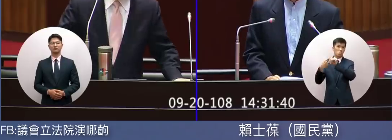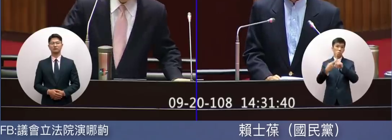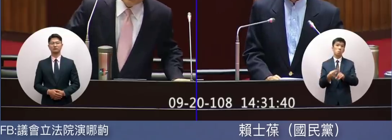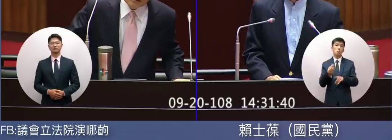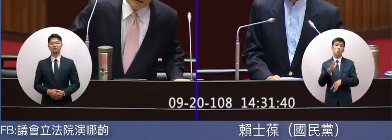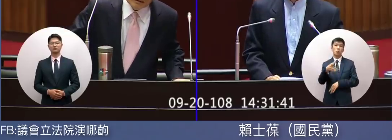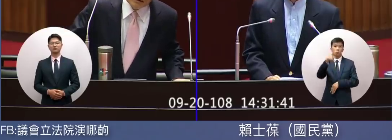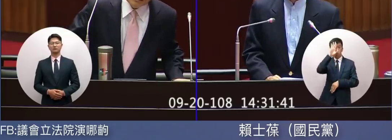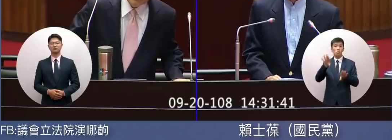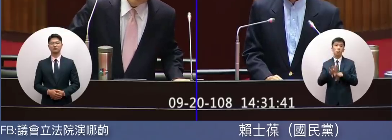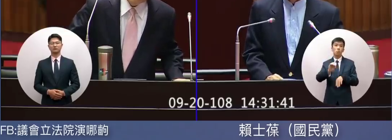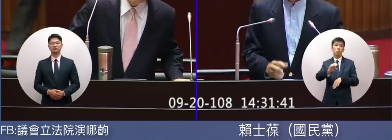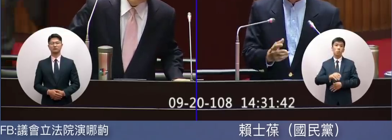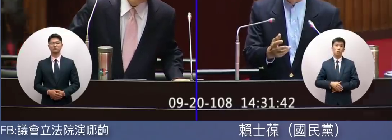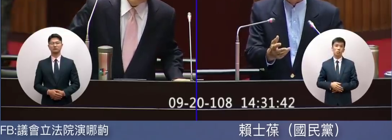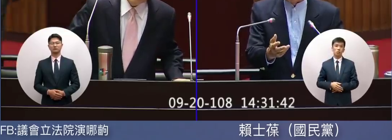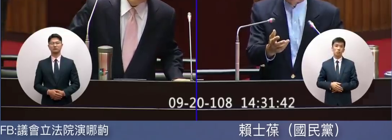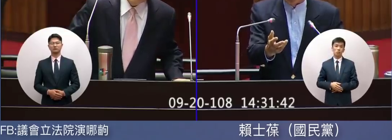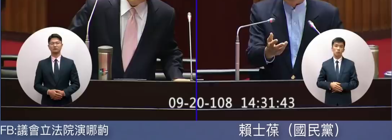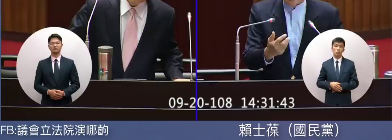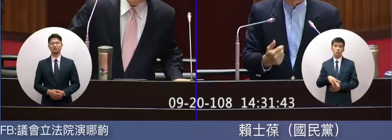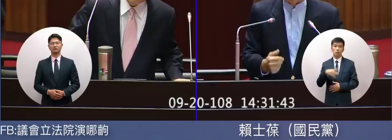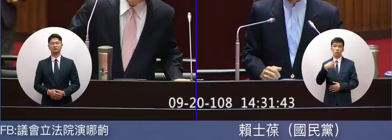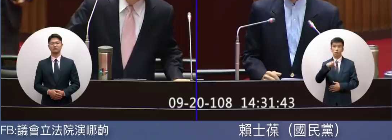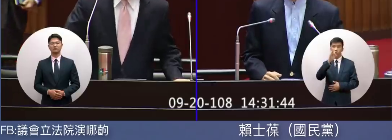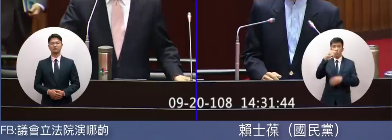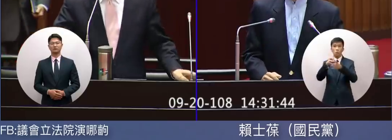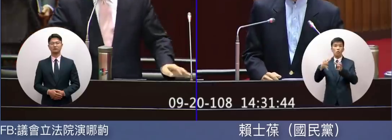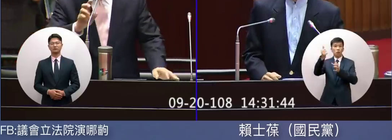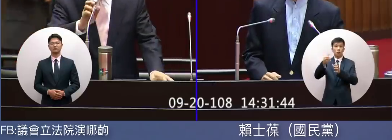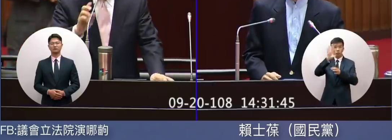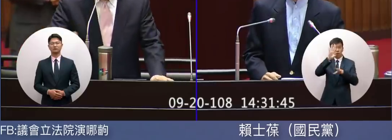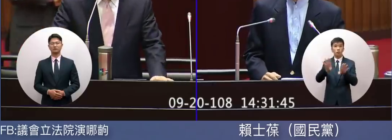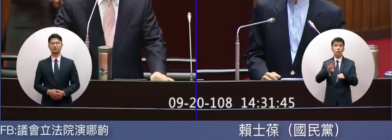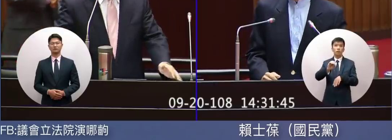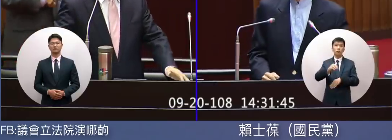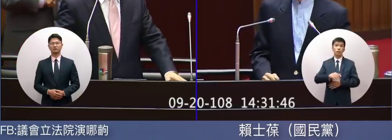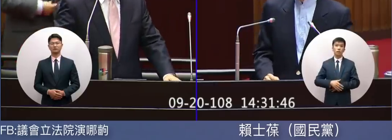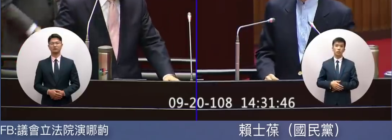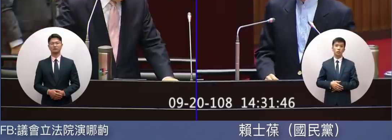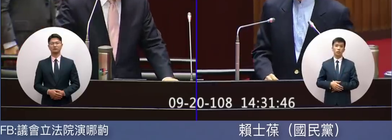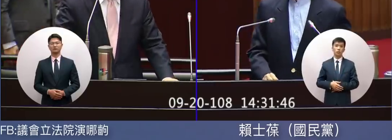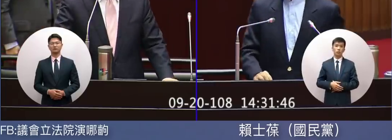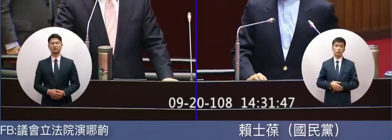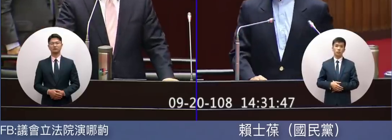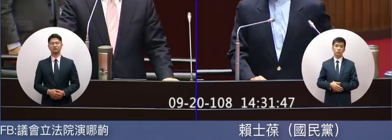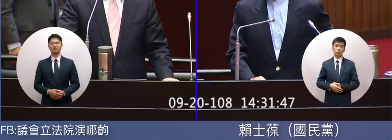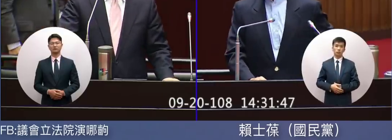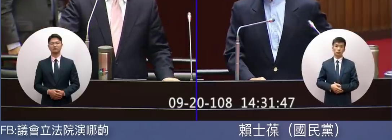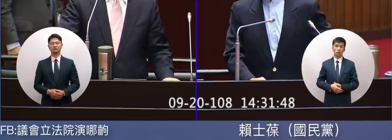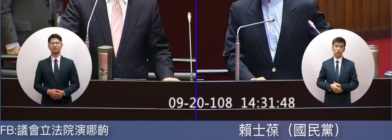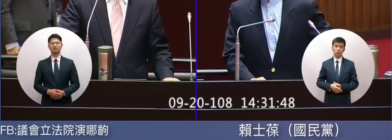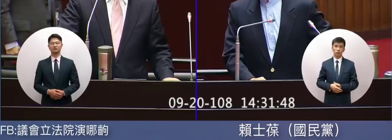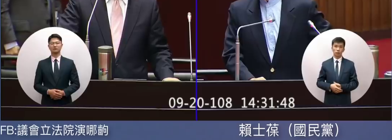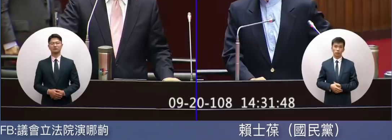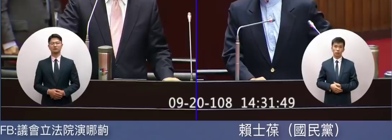请假。吴钊燮部长不给你请假不？ 好，来，我跟这个我来回答啊。这个